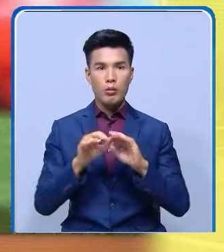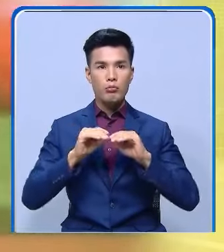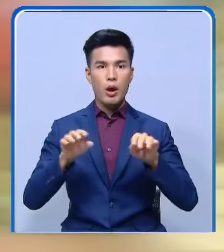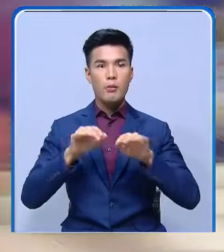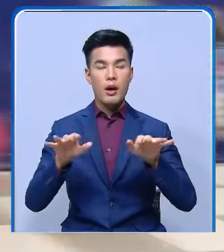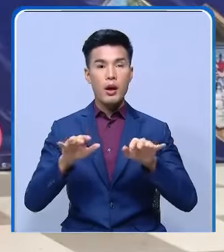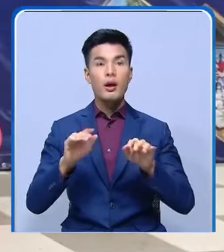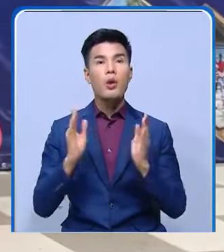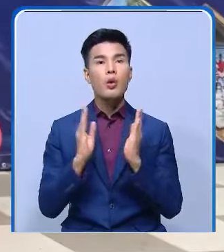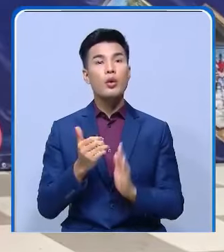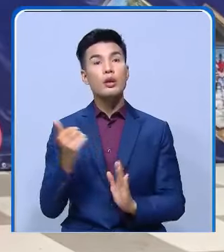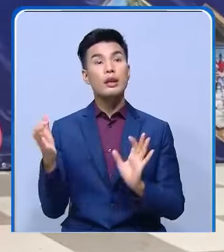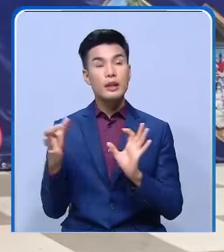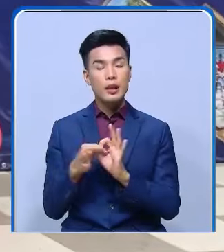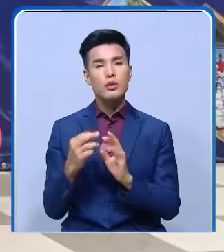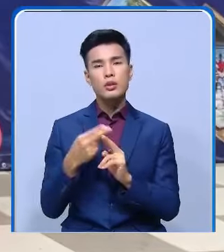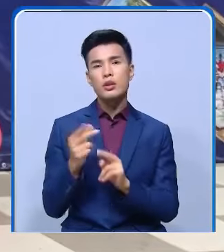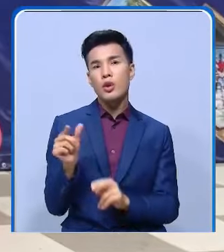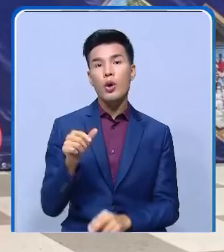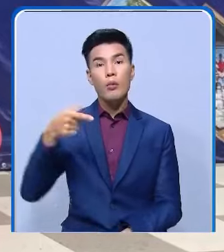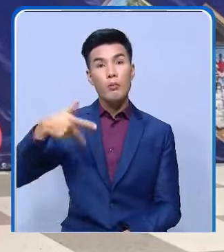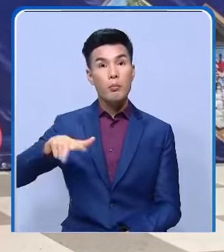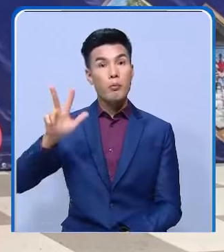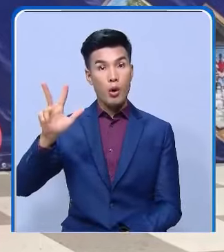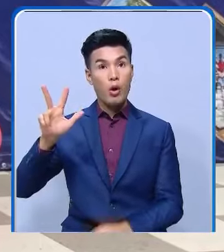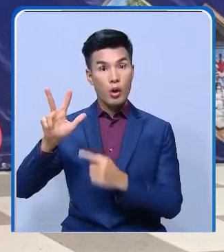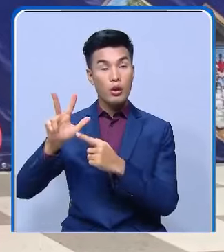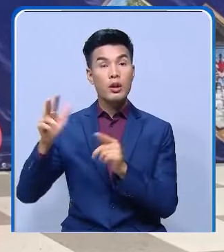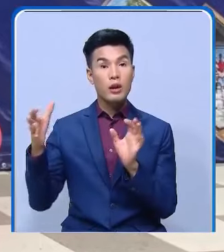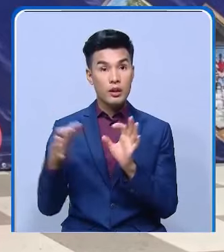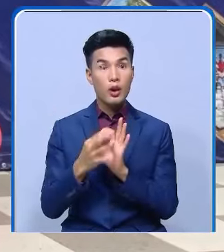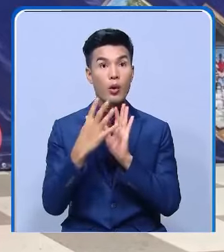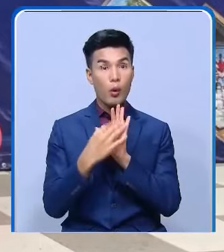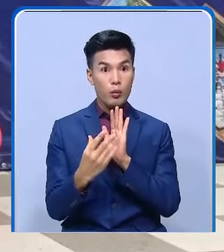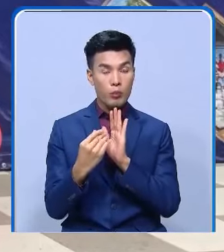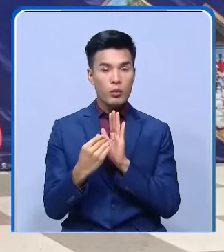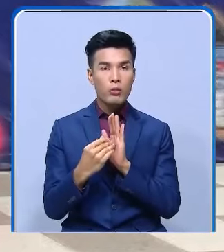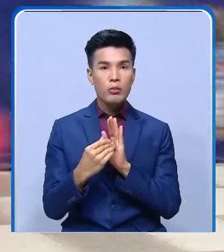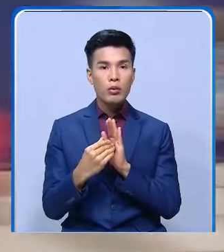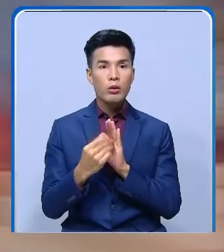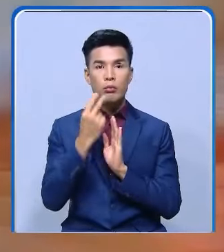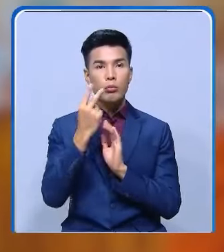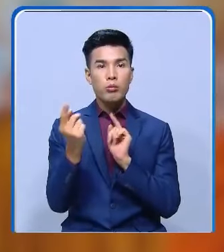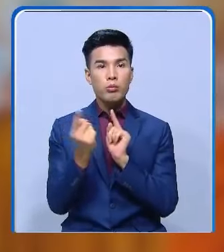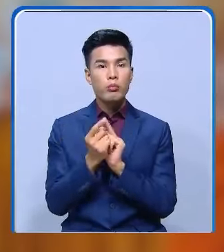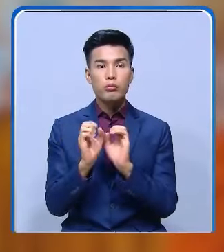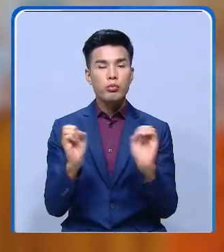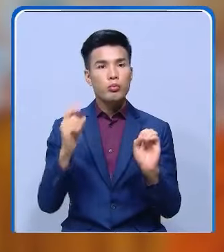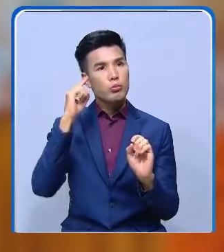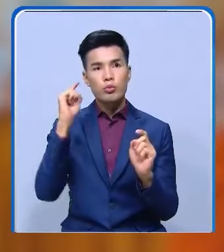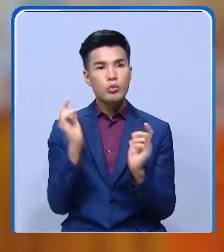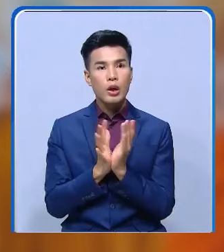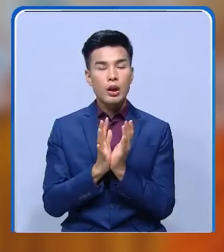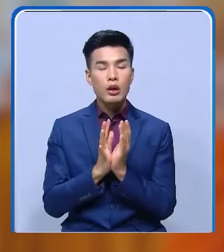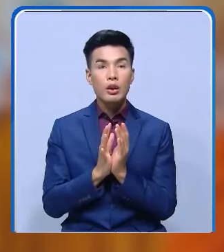องที่มีผู้เกี่ยวข้องอักษรย่อพอสำเภาเข้ามามีส่วนเกี่ยวข้องในการอบรมท่านก็ยืนยันว่าไม่เคยเห็นหน้านะคะไม่เคยรู้จักกันมาก่อน